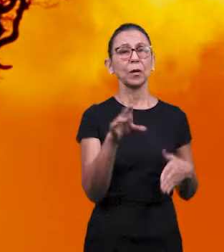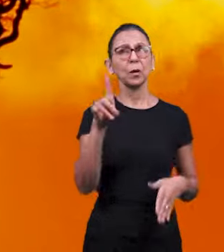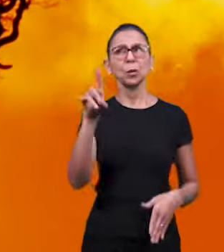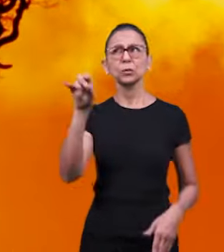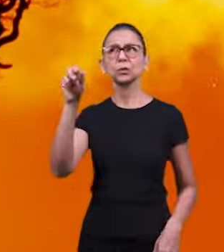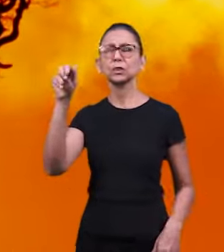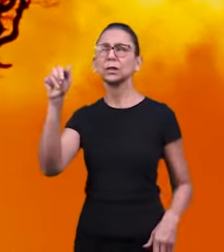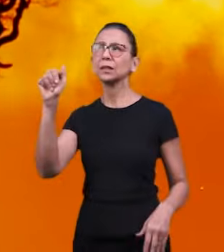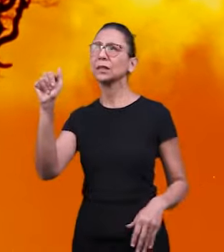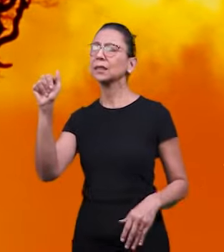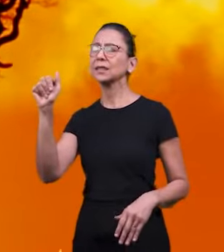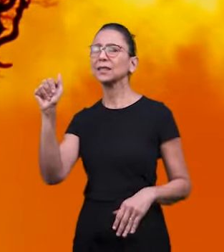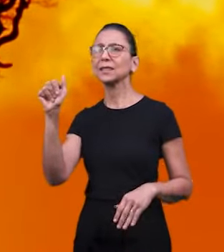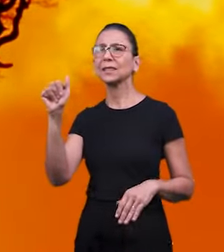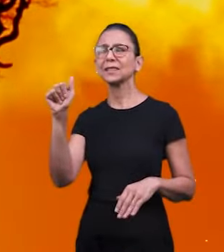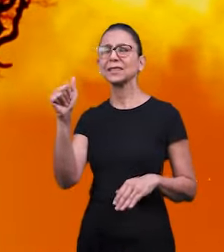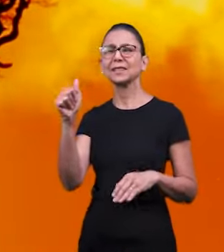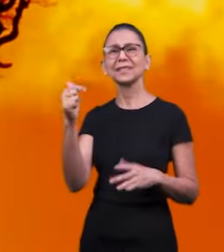любовь,